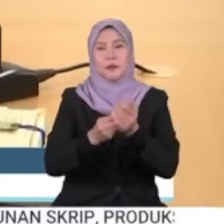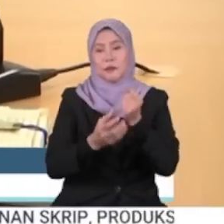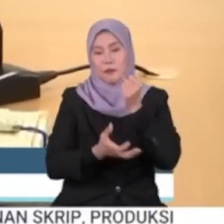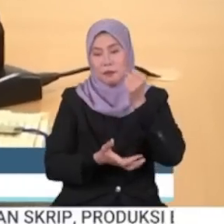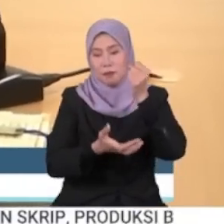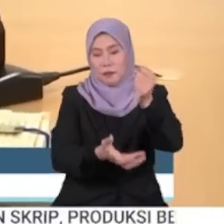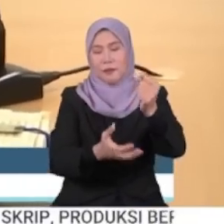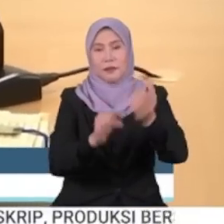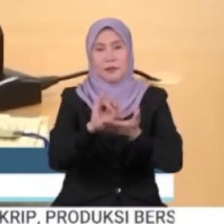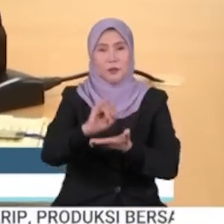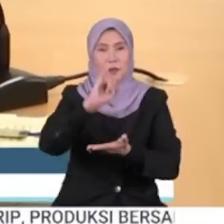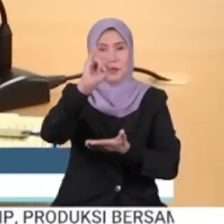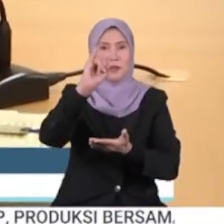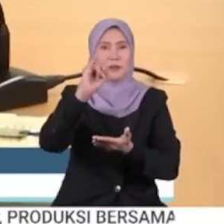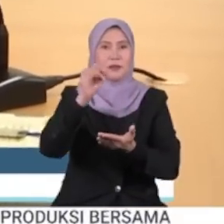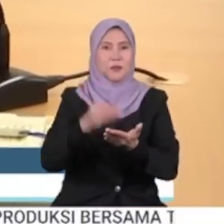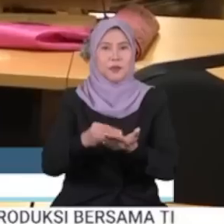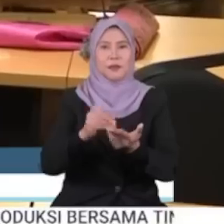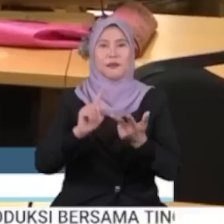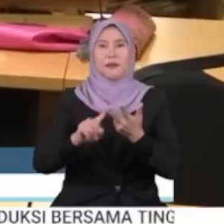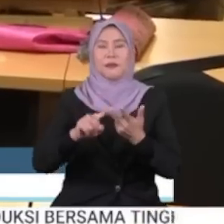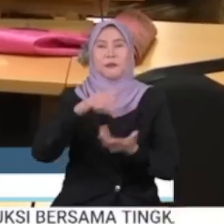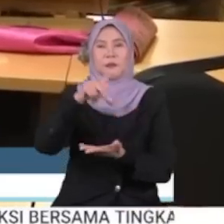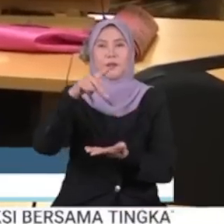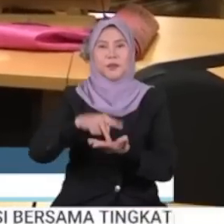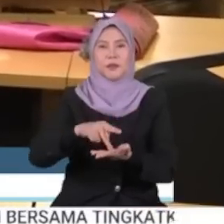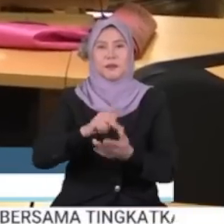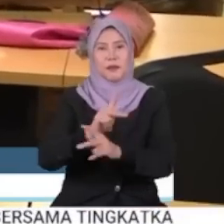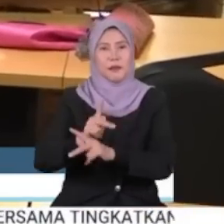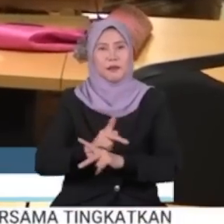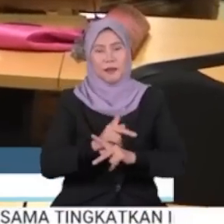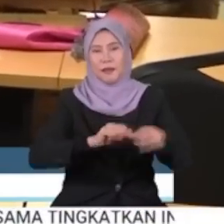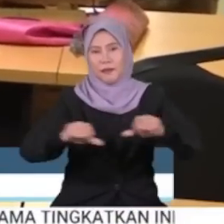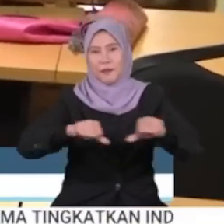institusi penjagaan serta pusat aktiviti warga emas.